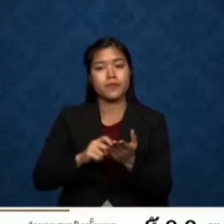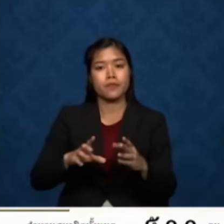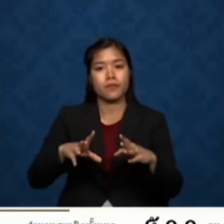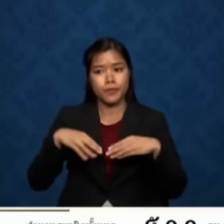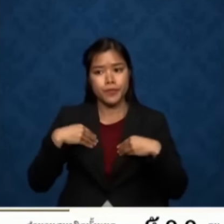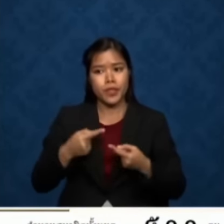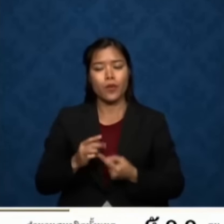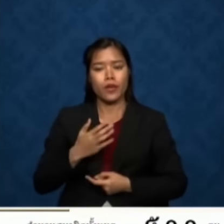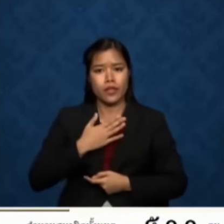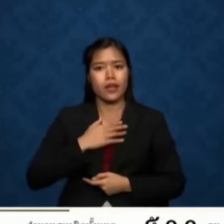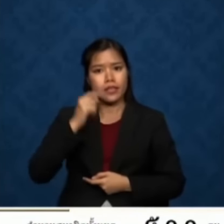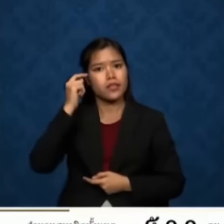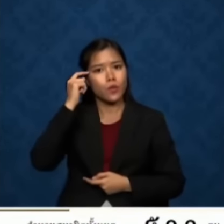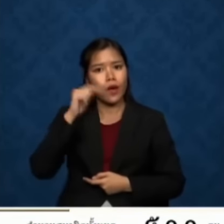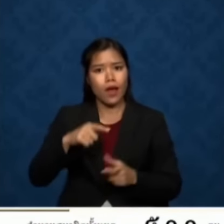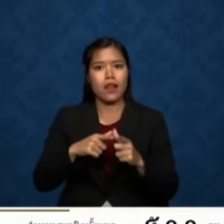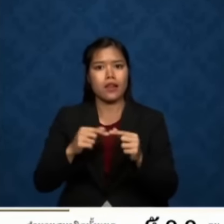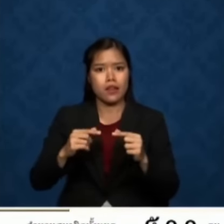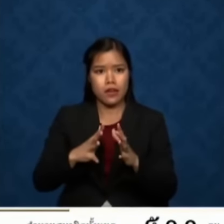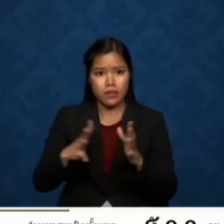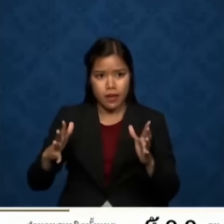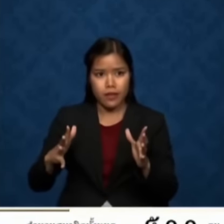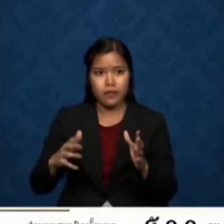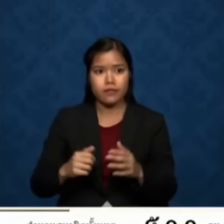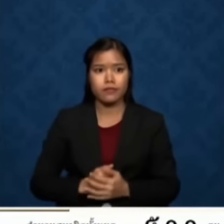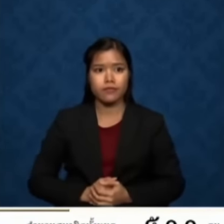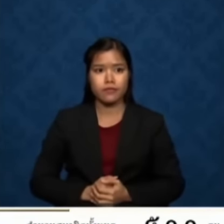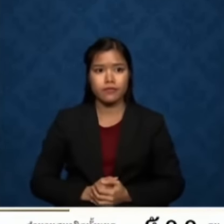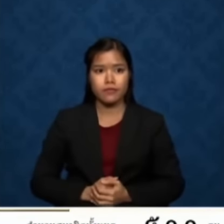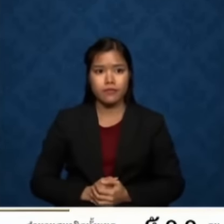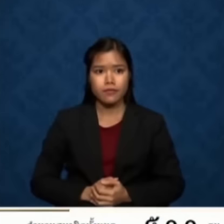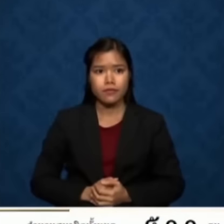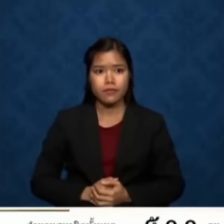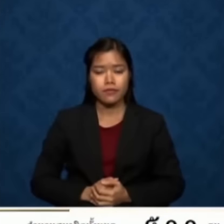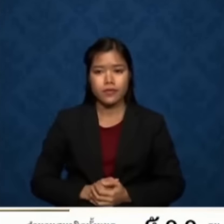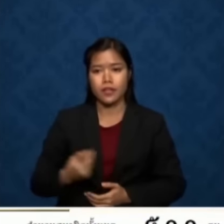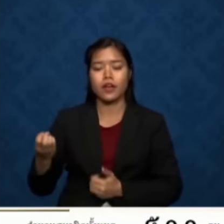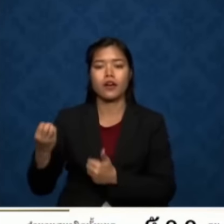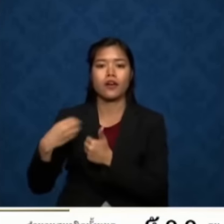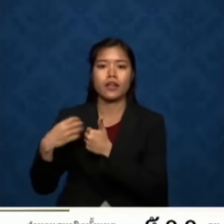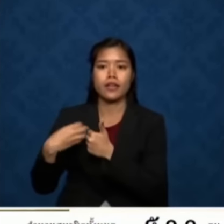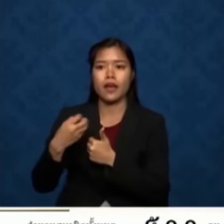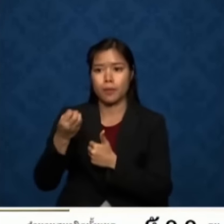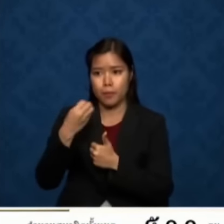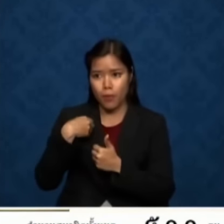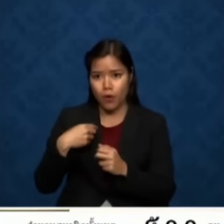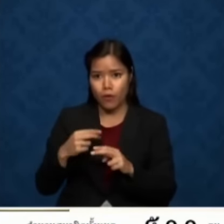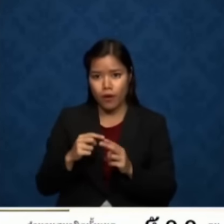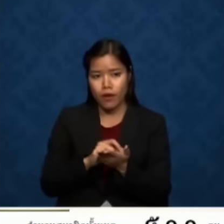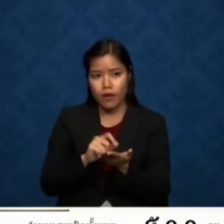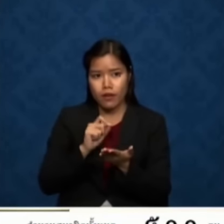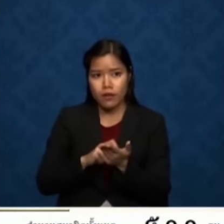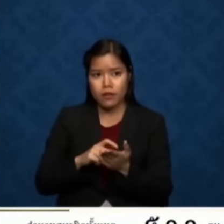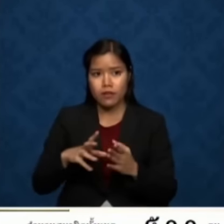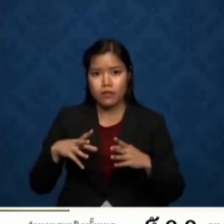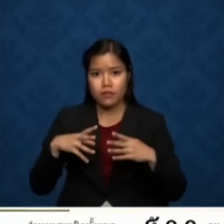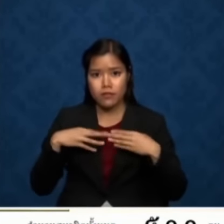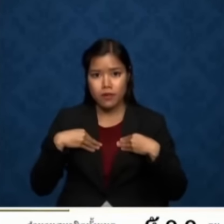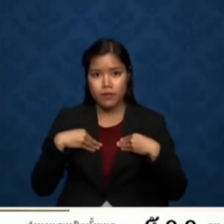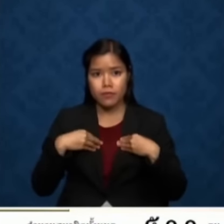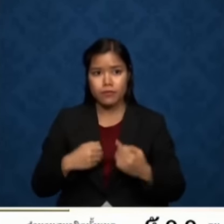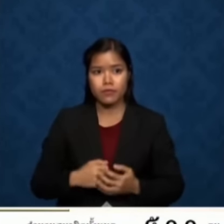ใหญ่ท่านก็บอกท่านก็เสนอให้ผมเห็นชอบนะครับ